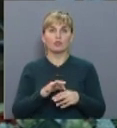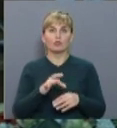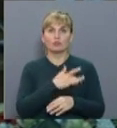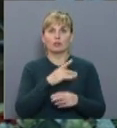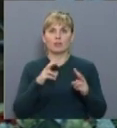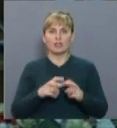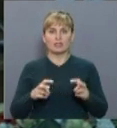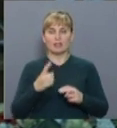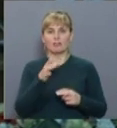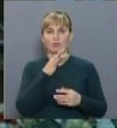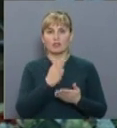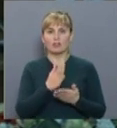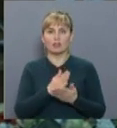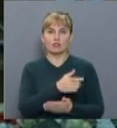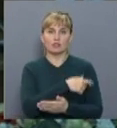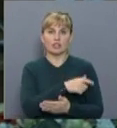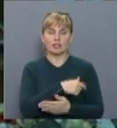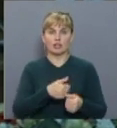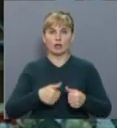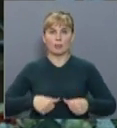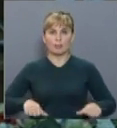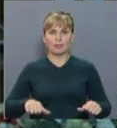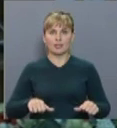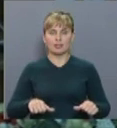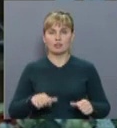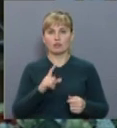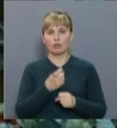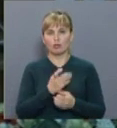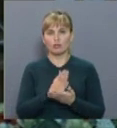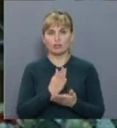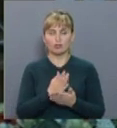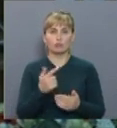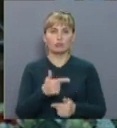расследование, одновременно являются членами дисциплинарной комиссии, что в данном случае является грубым нарушением.